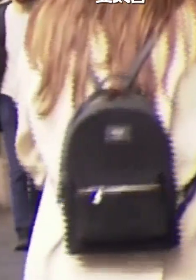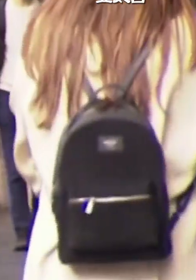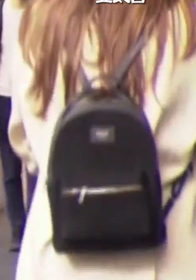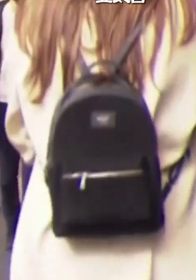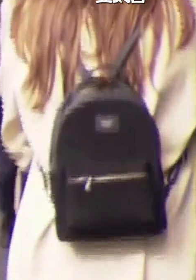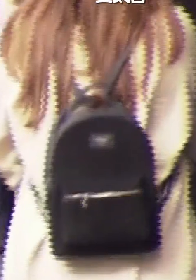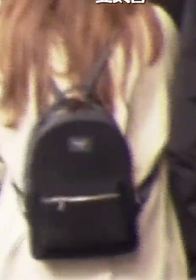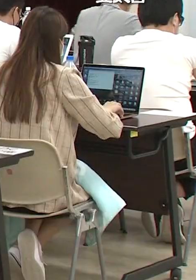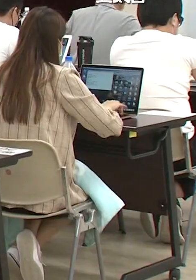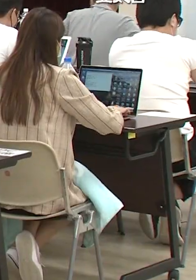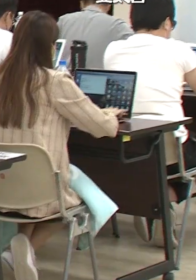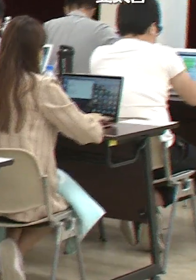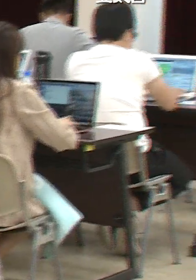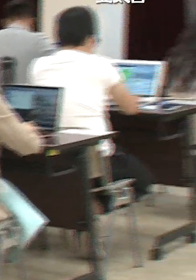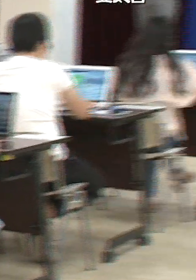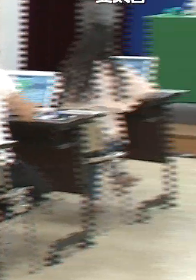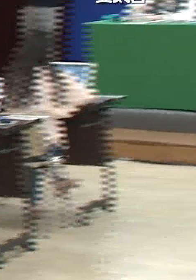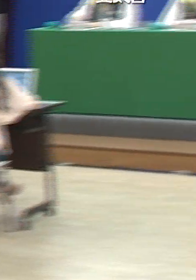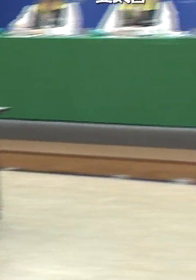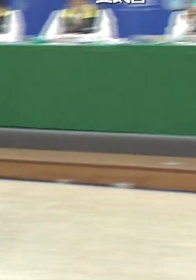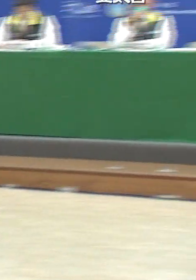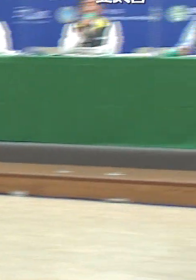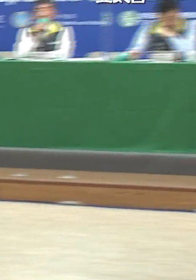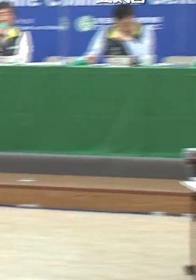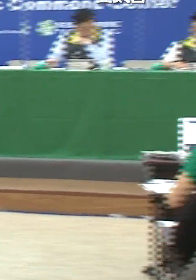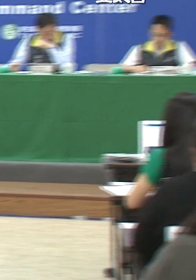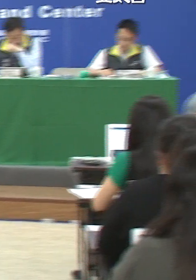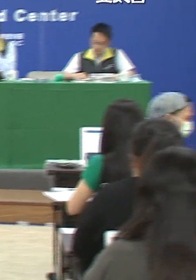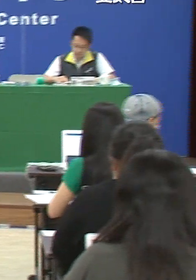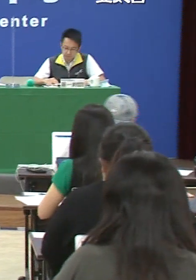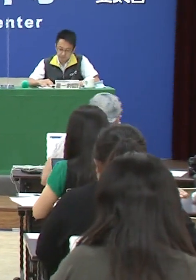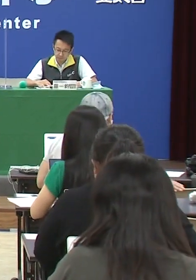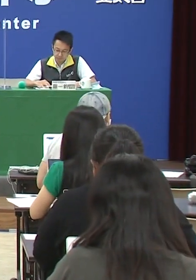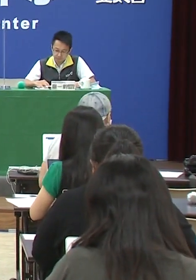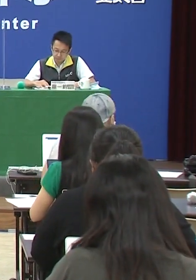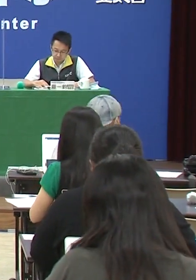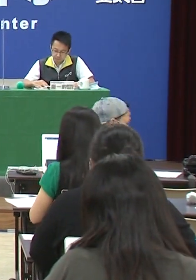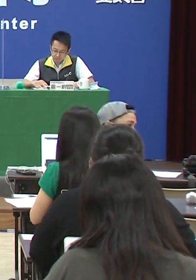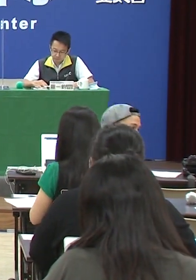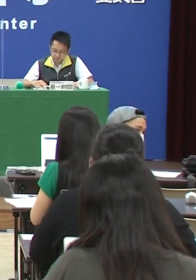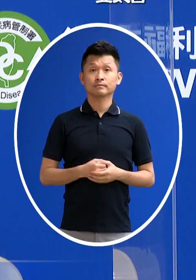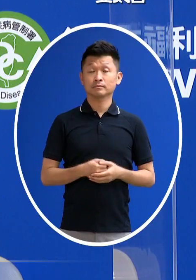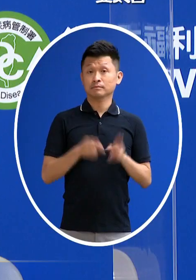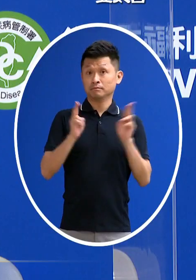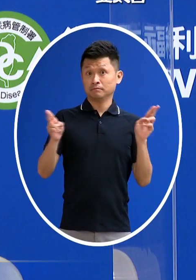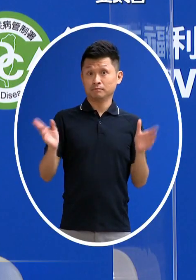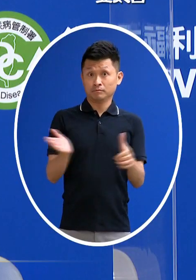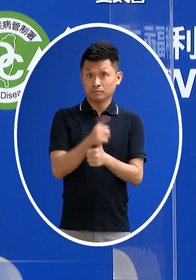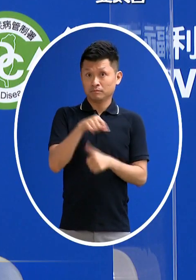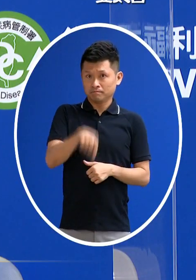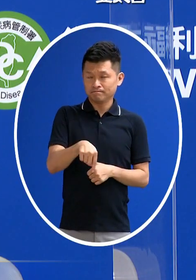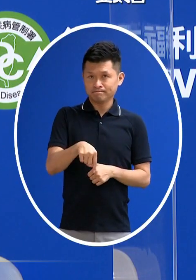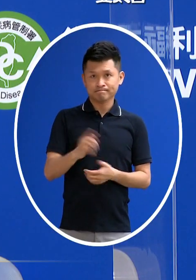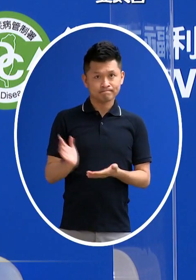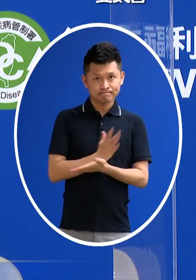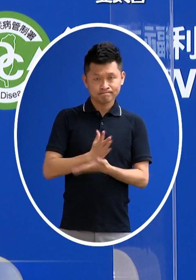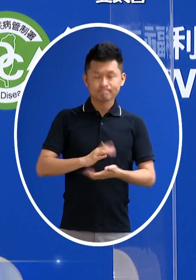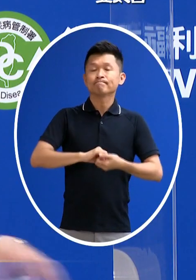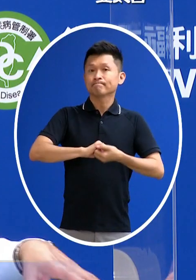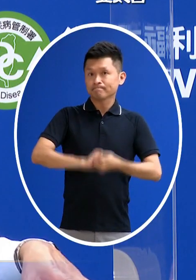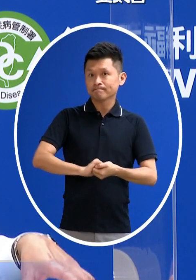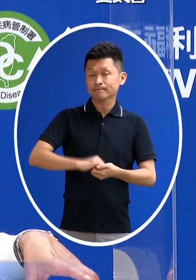庭群聚感染，指挥中心会探讨可能的破口，作为台湾防疫参考。 我们决定把越